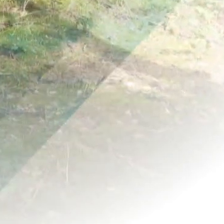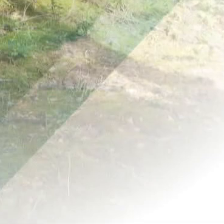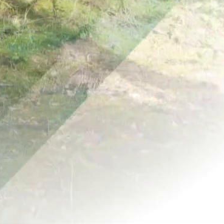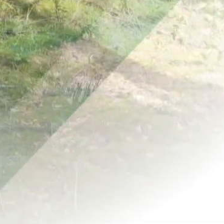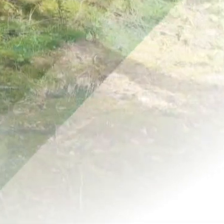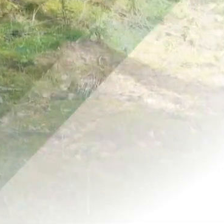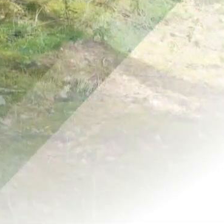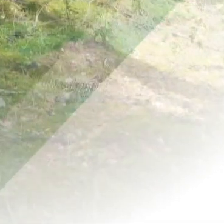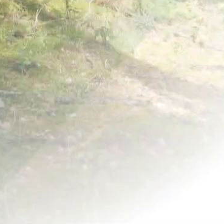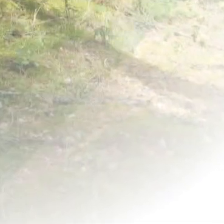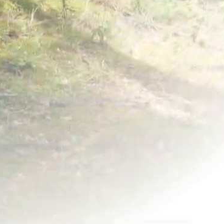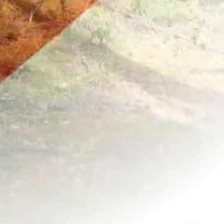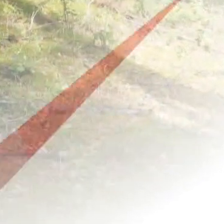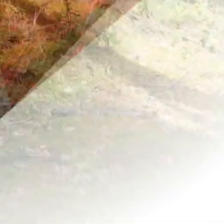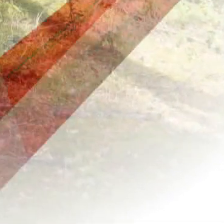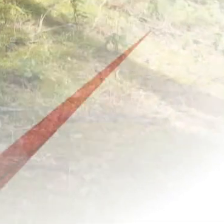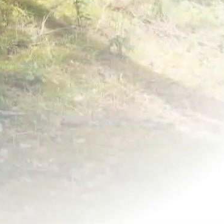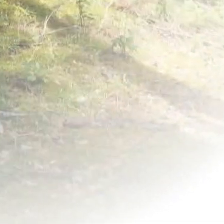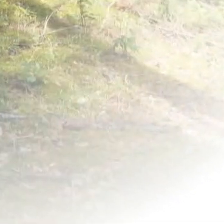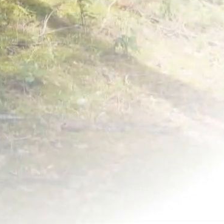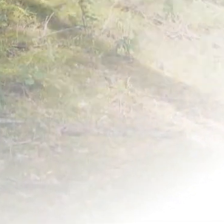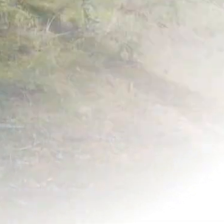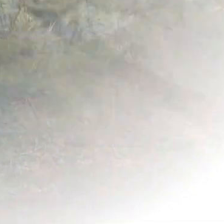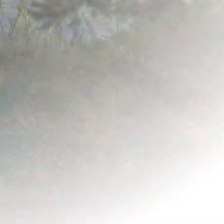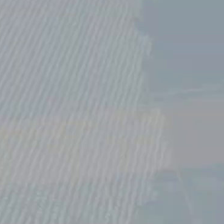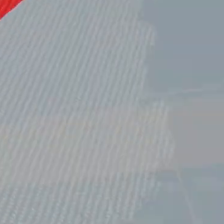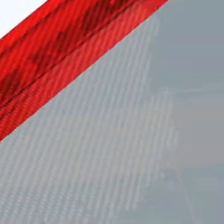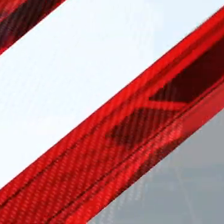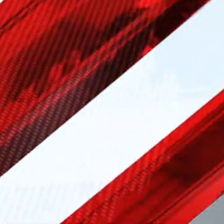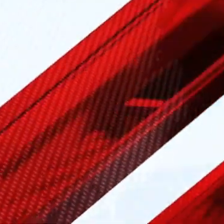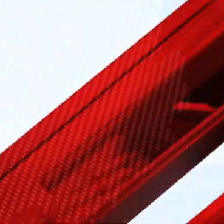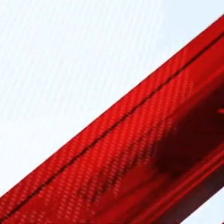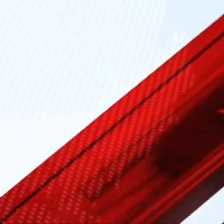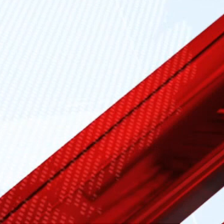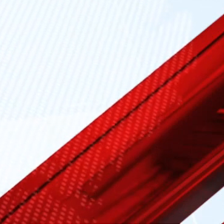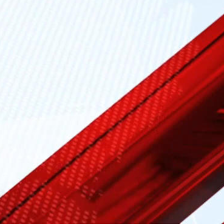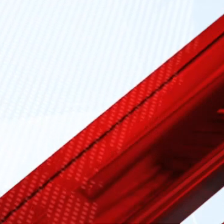Эдзіта, Каміла, Яўгенія, Людміла і Віктар.